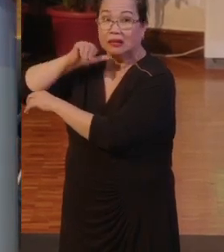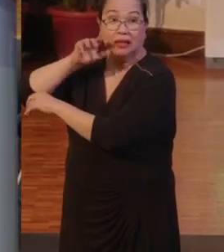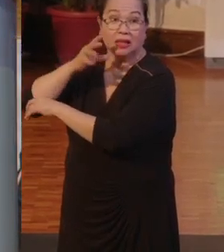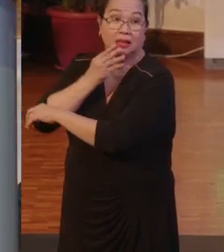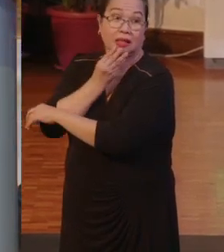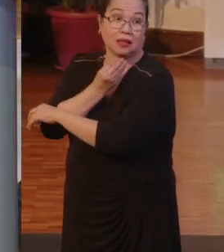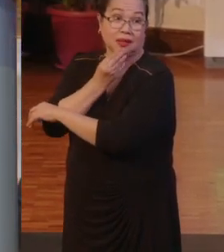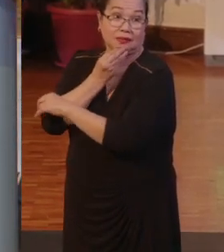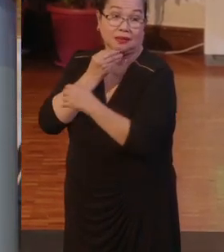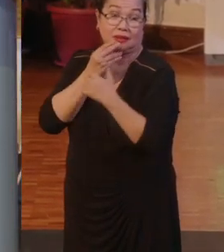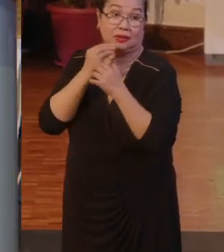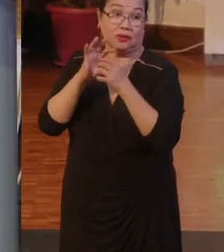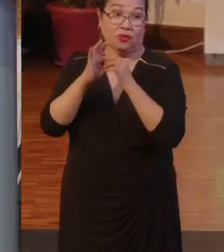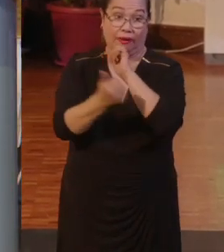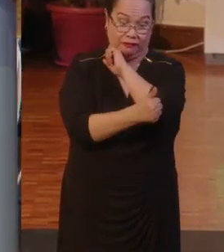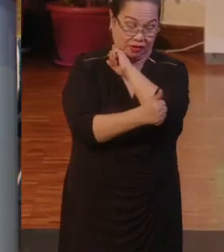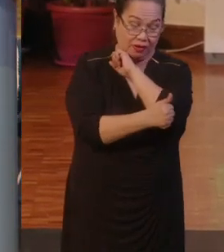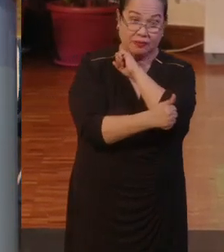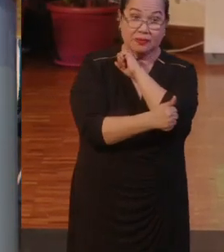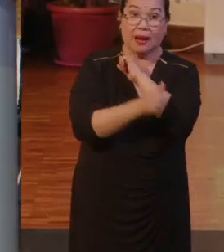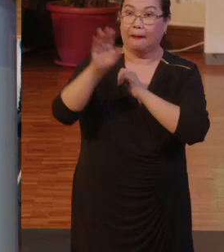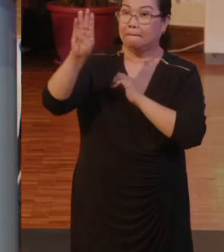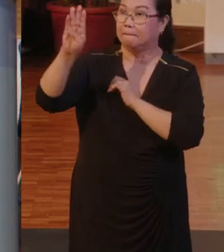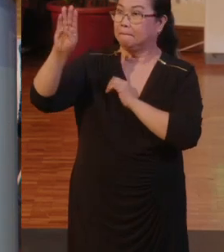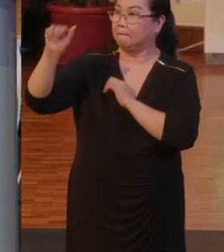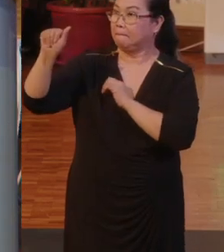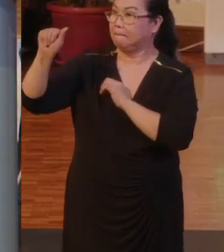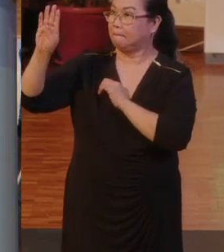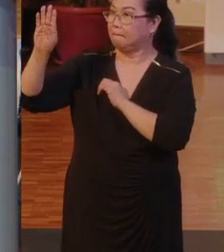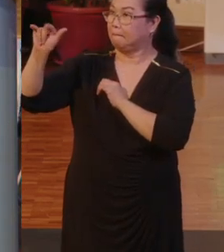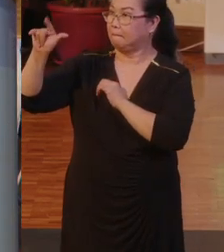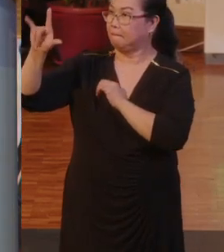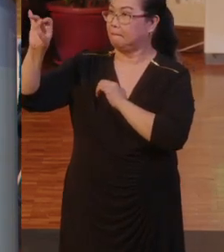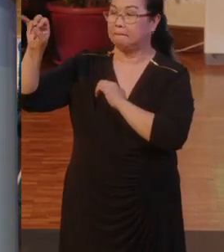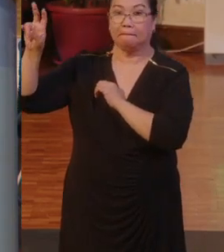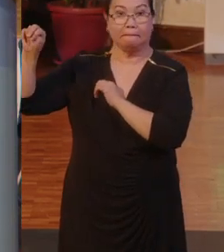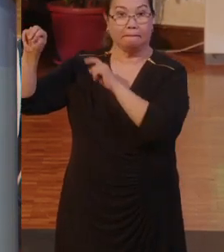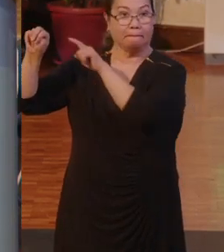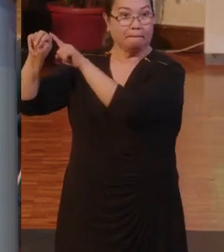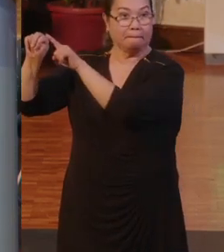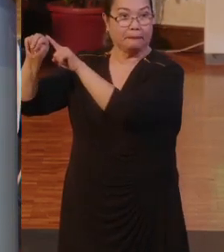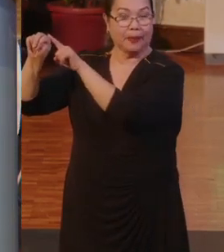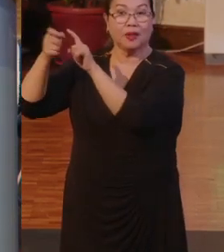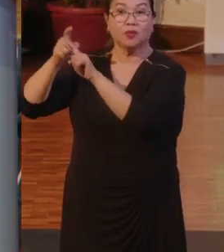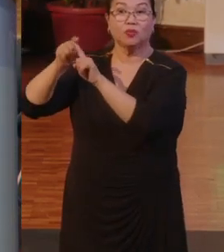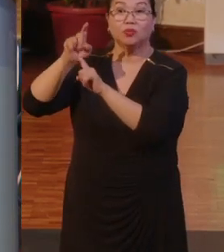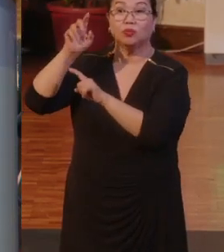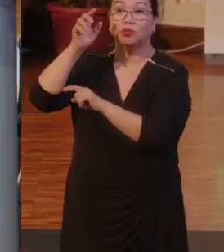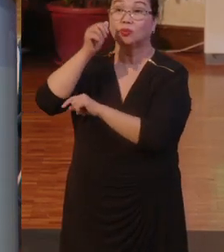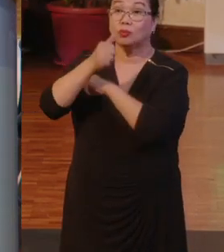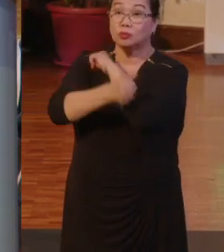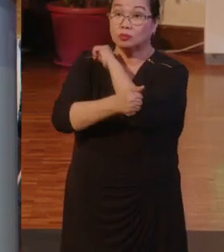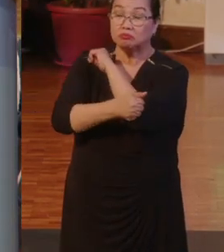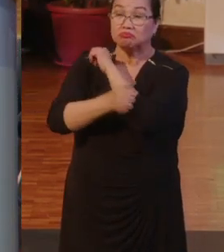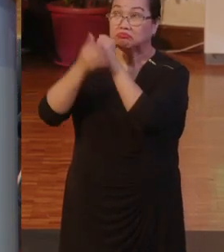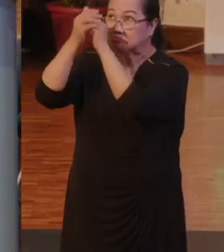na yon. Babylon, later on ang naging pangalan niya. Siya po ay isang sumasamba